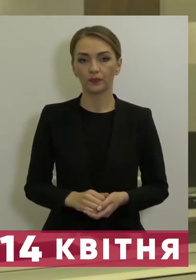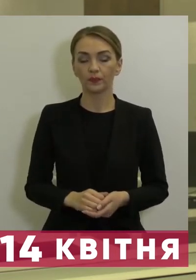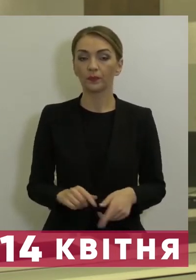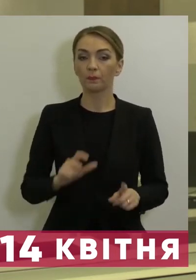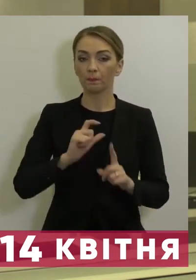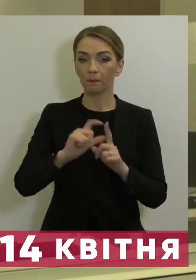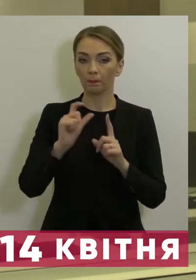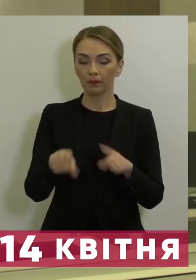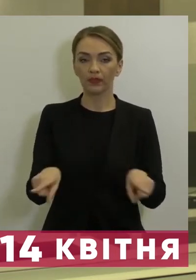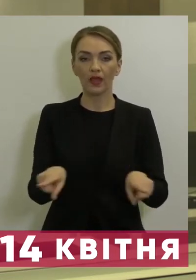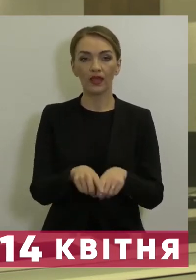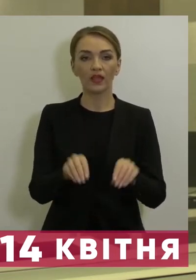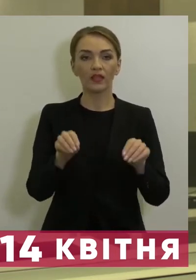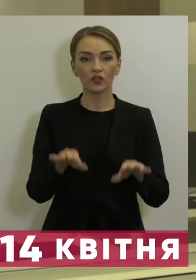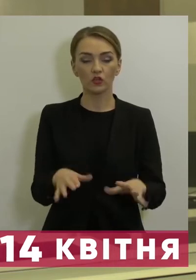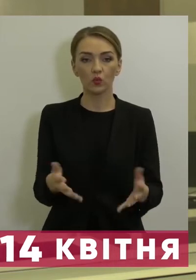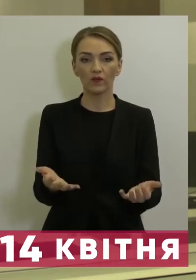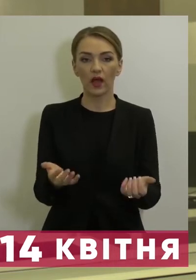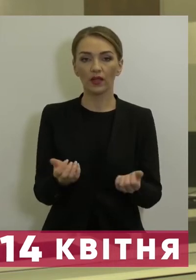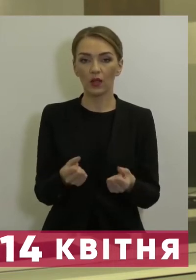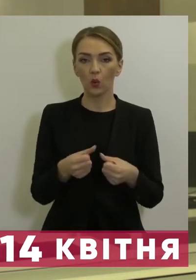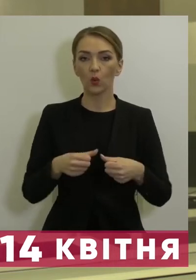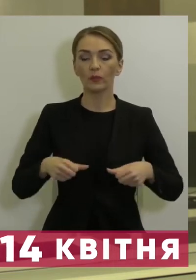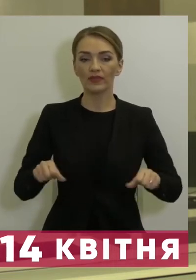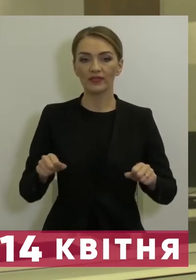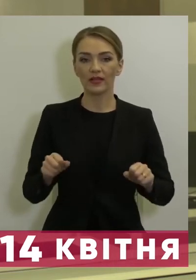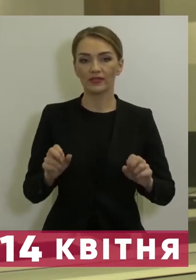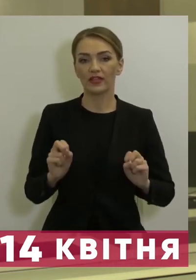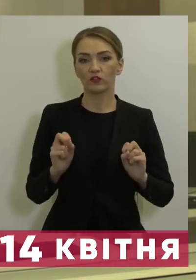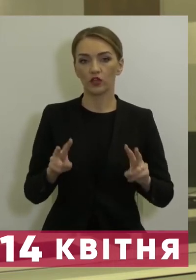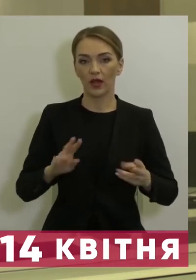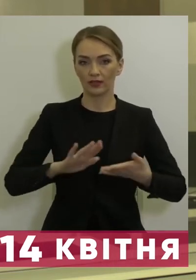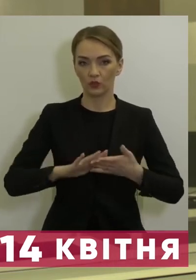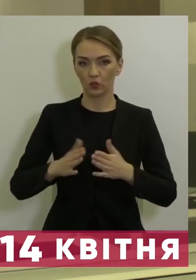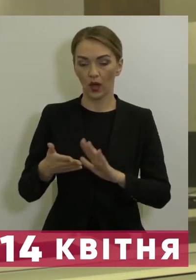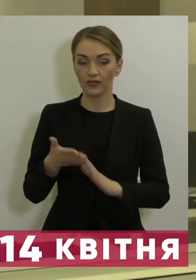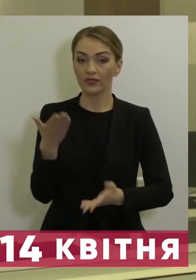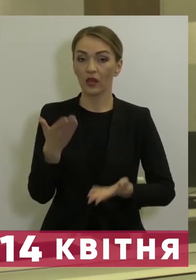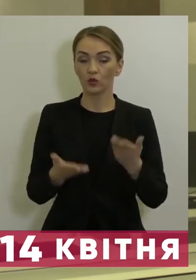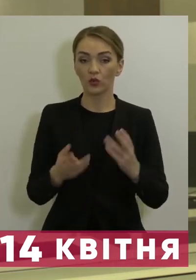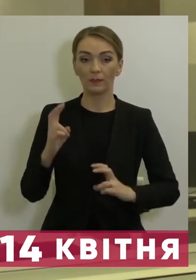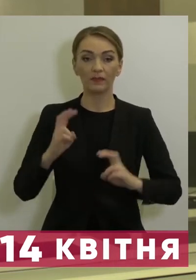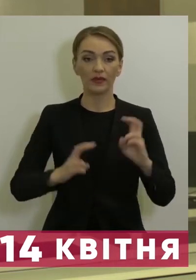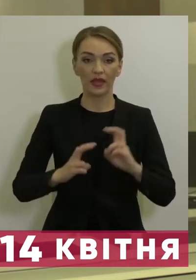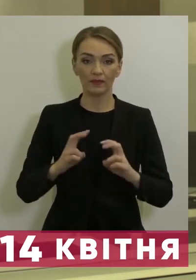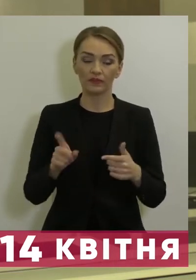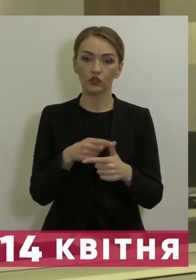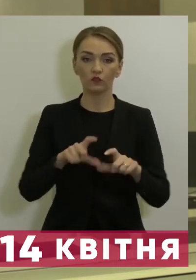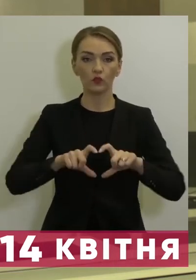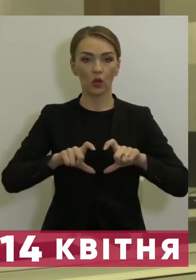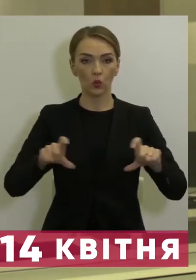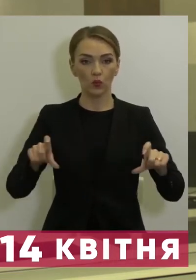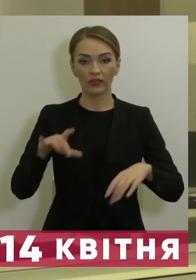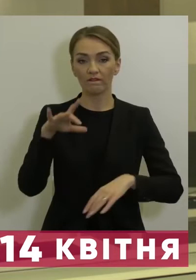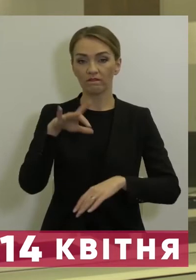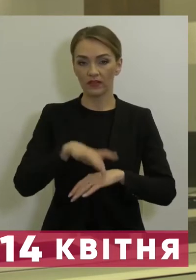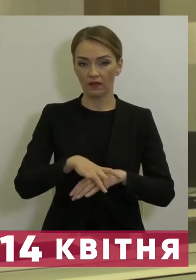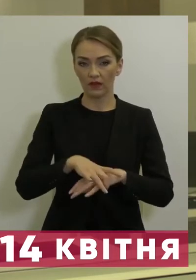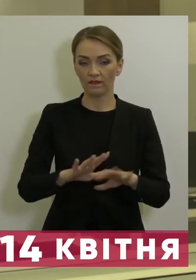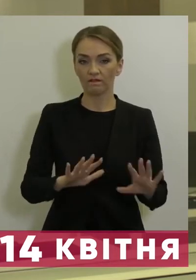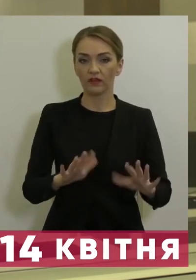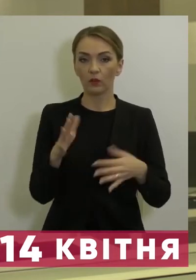Таке рішення ухвалила комісія з надзвичайних ситуацій. Якщо на підприємстві чи в установі